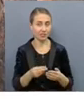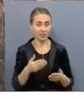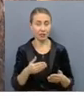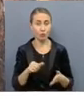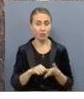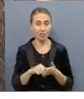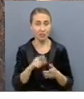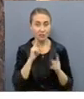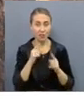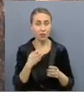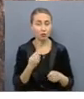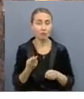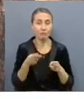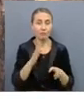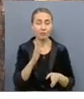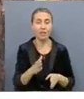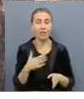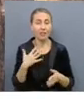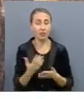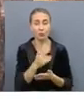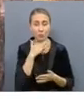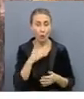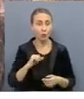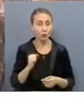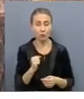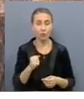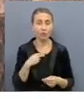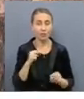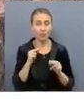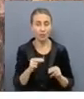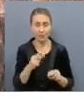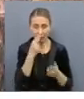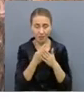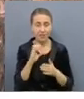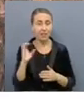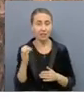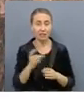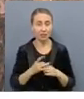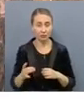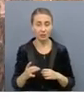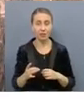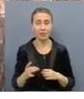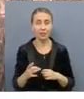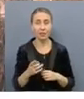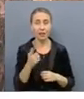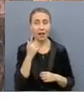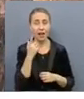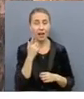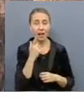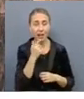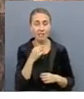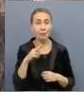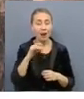приеду, мне очень понравилось. Нашел много друзей. Мне честь представлять Сандыктауский район, Краснополянскую среднюю